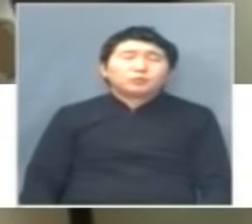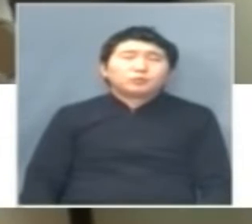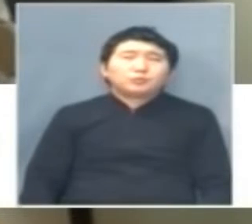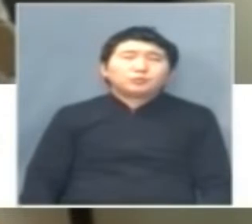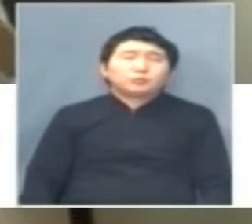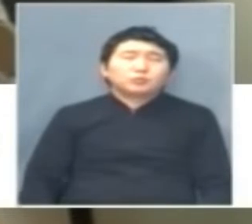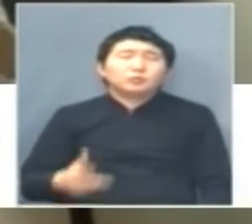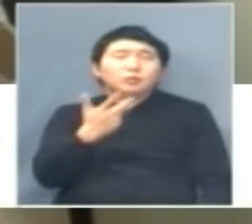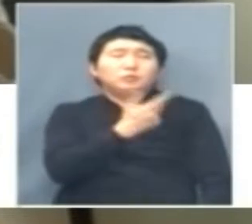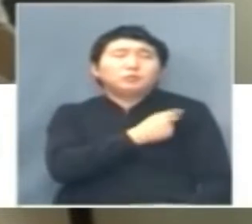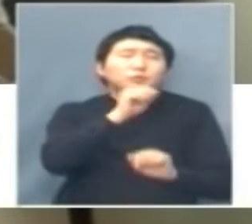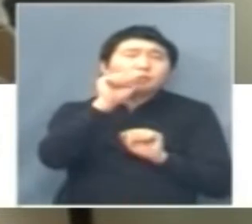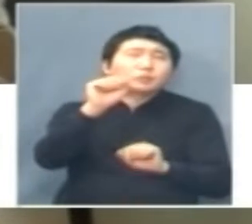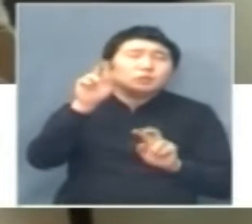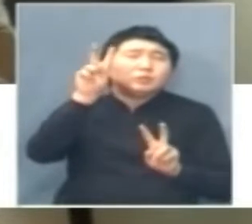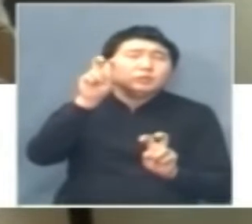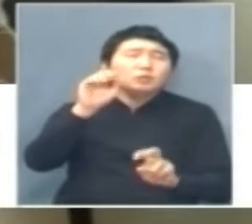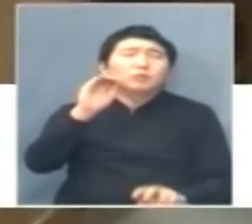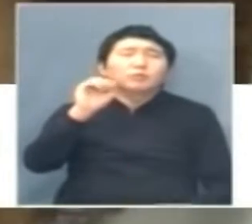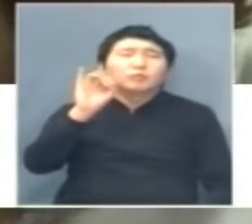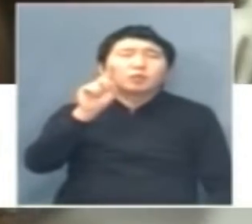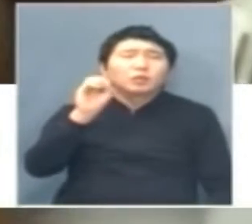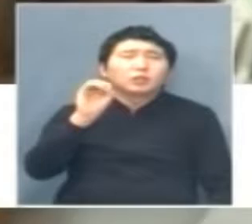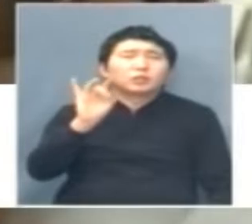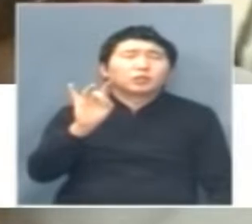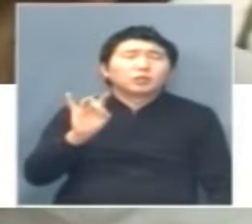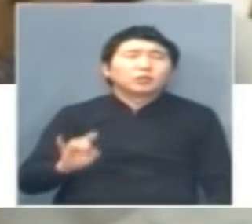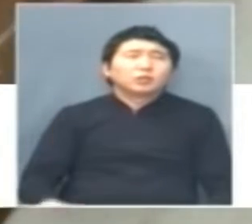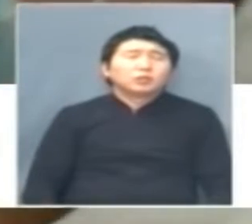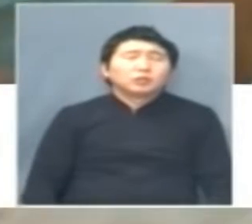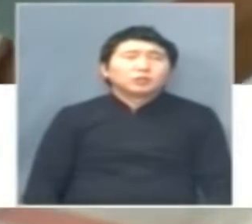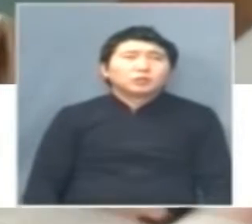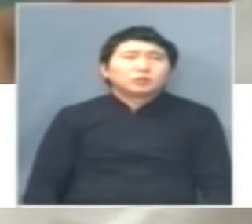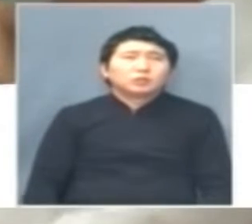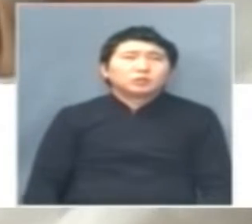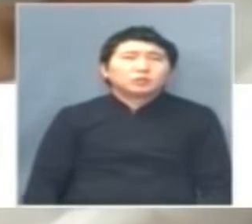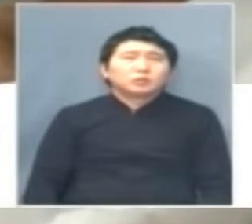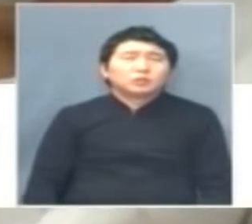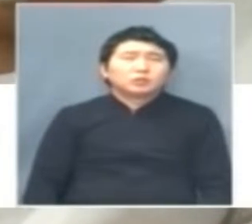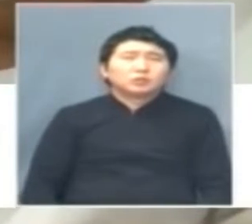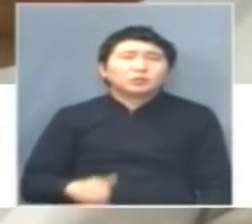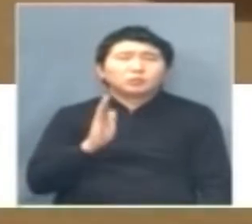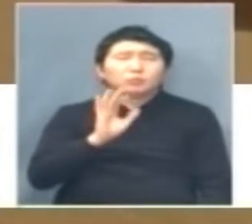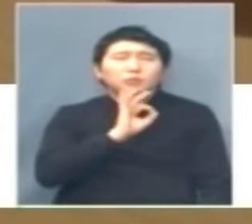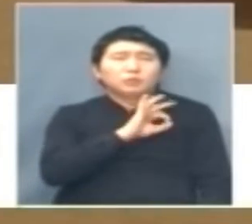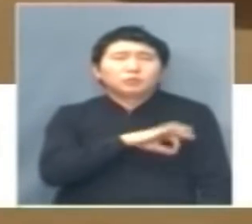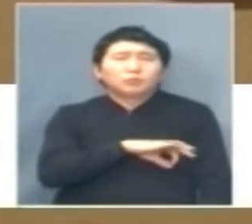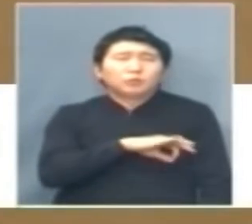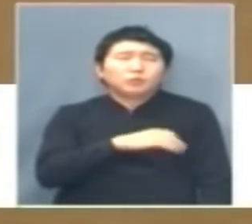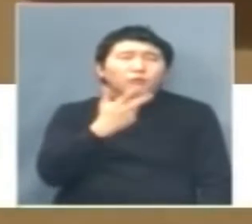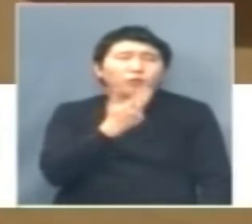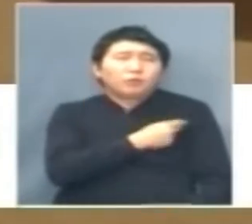Вакцина Pfizer, первая, которая была одобрена Всемирной организацией здравоохранения. Именно ее будут использовать для иммунизации